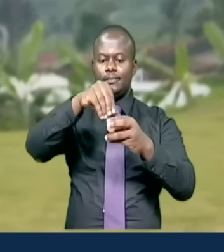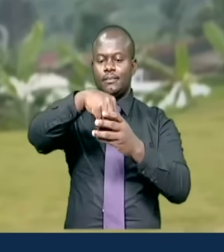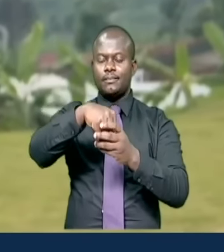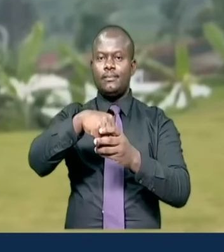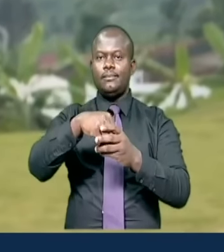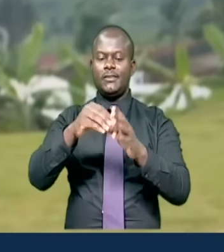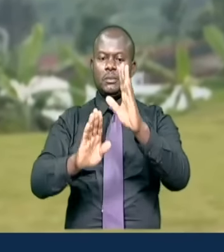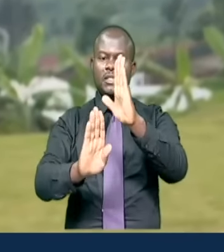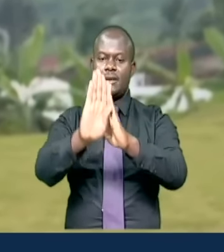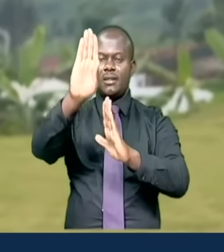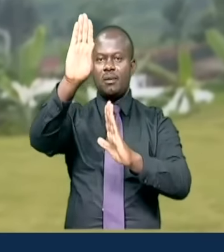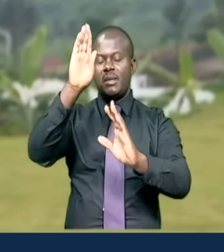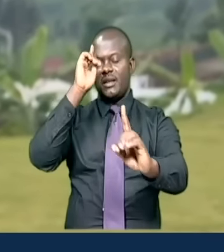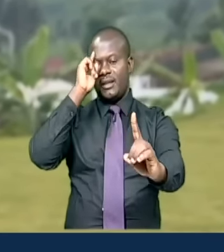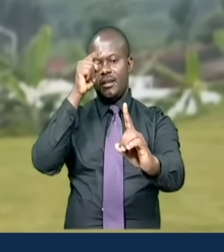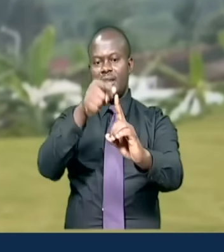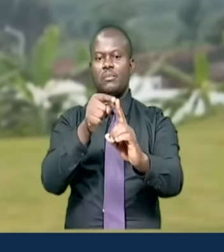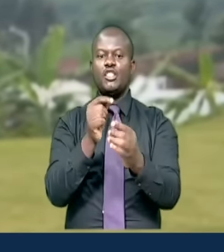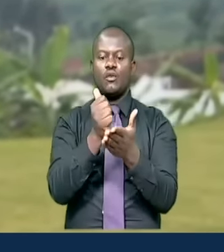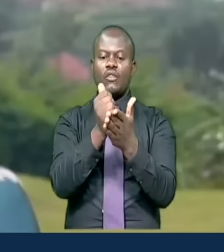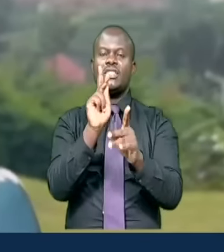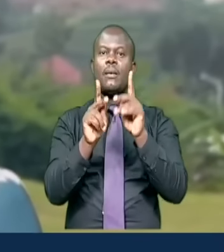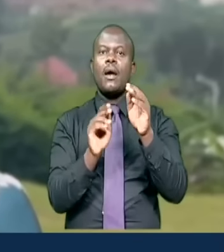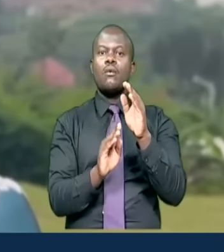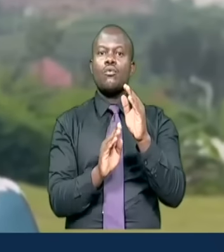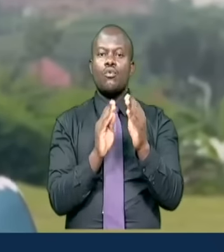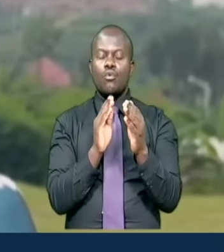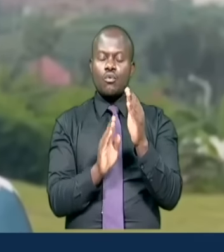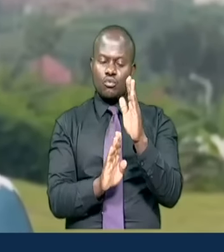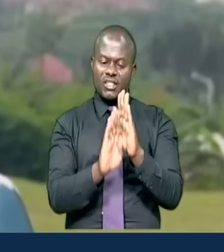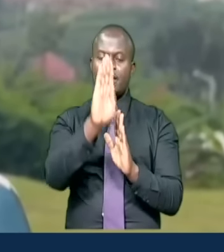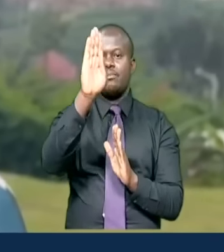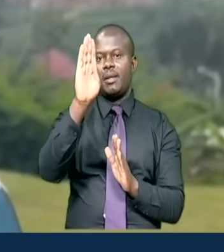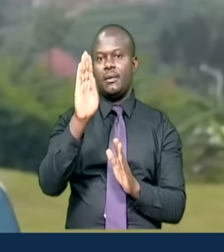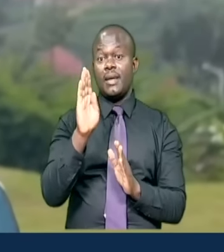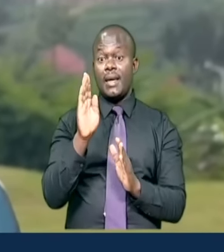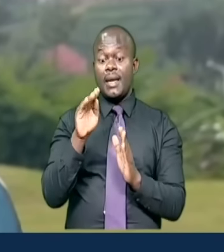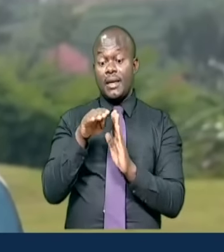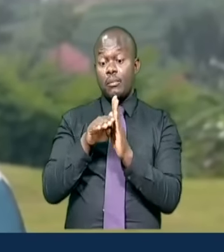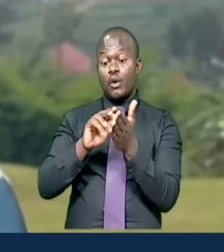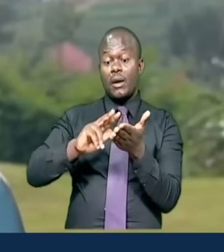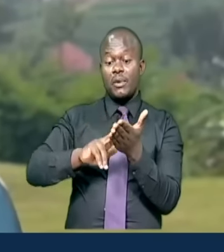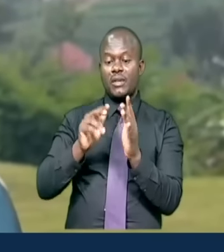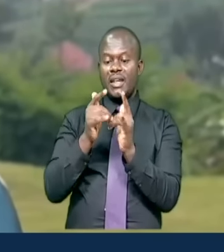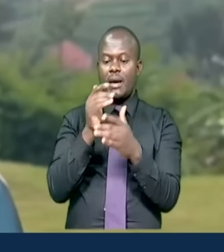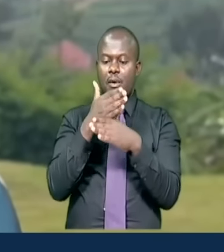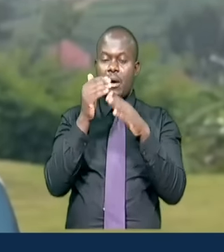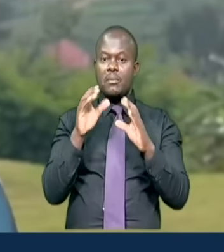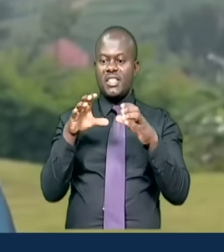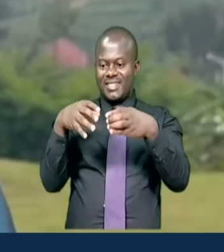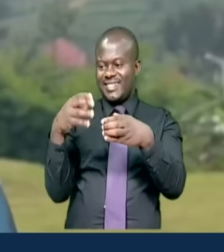muri rya terambere rigamije gukura abaturage mu bukene. Iyi gahunda yemejwe n'inama y'abaminisitiri mu kwezi